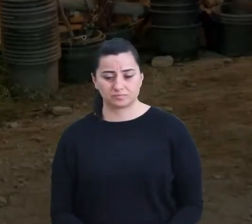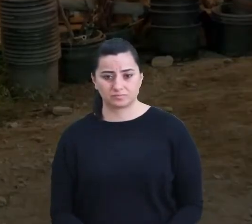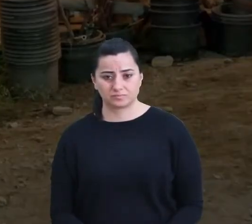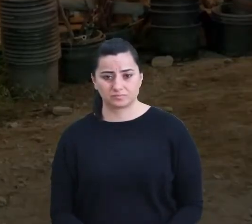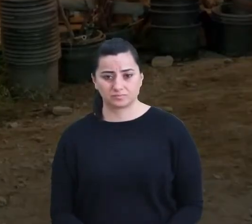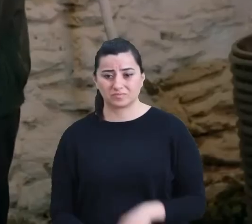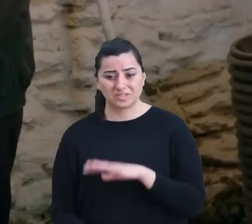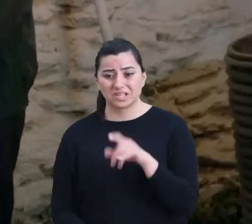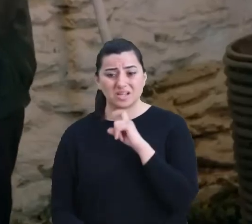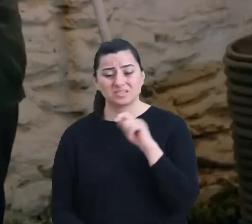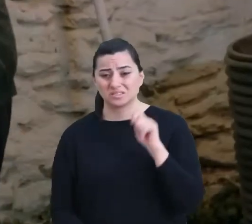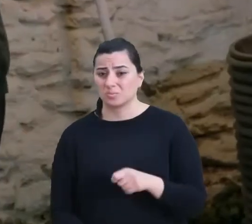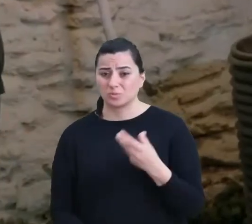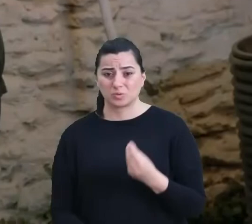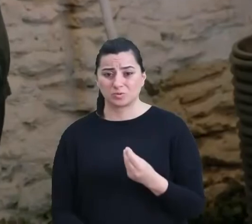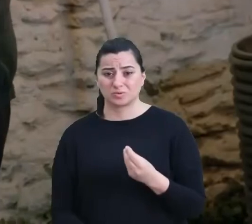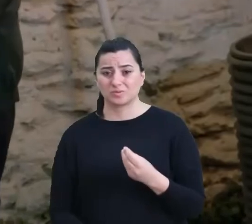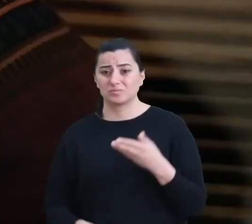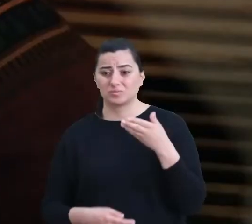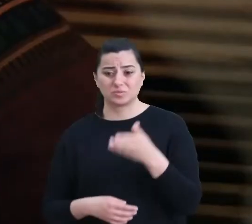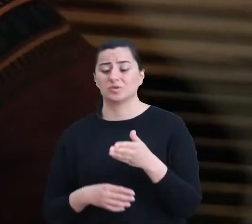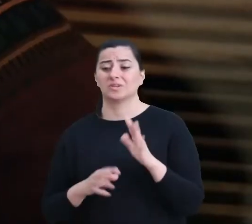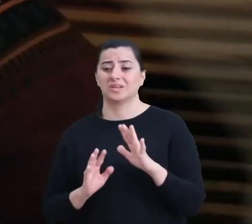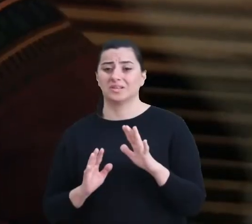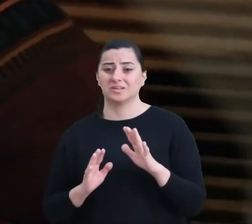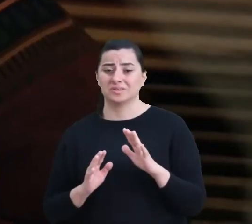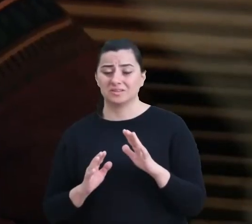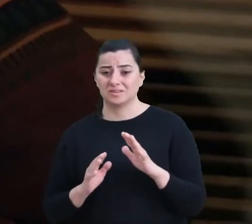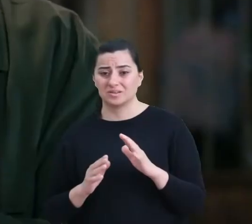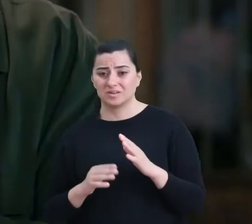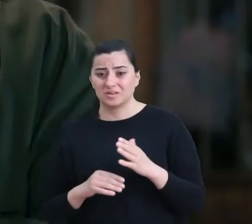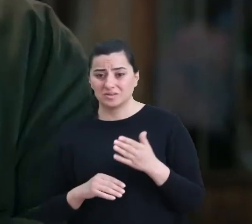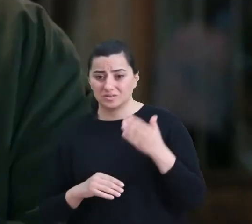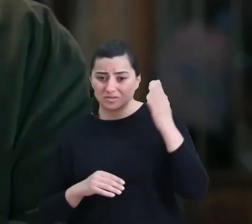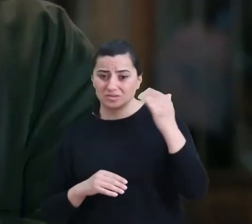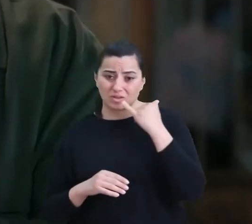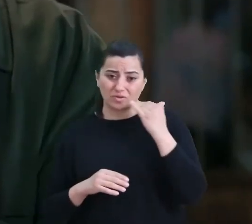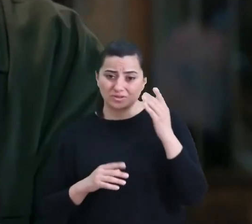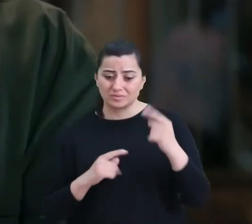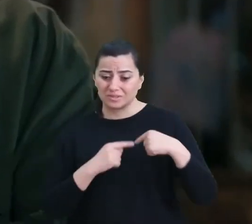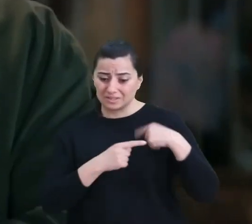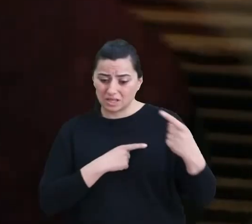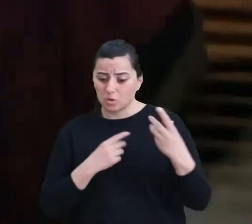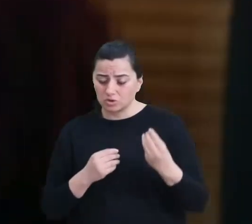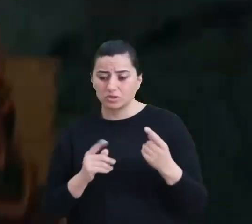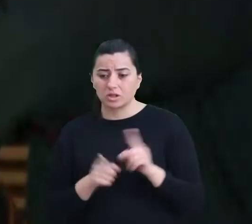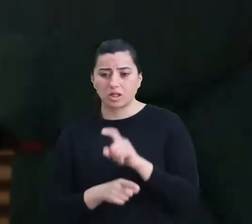Aslında biz yanlış yaptık. Hemen buraya gelecektin. Ben telefon kulübesine gidecektim. Niye böyle